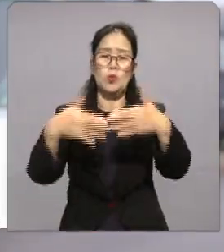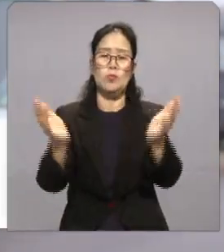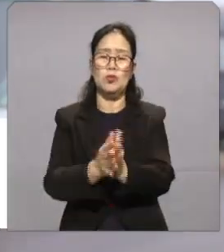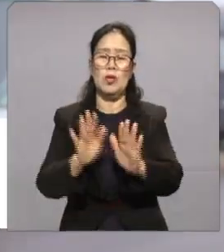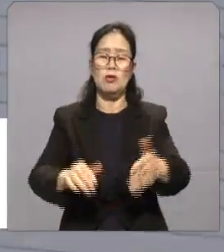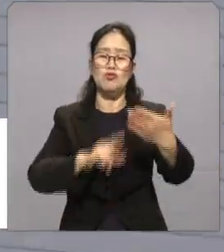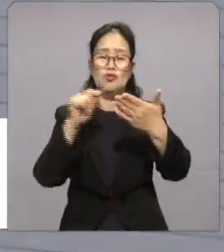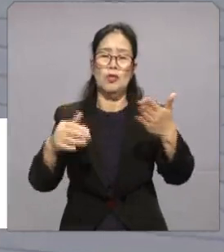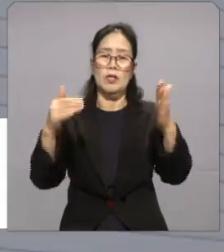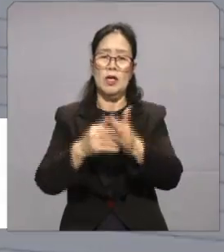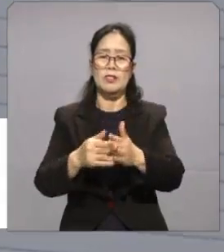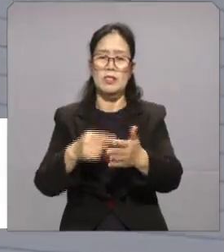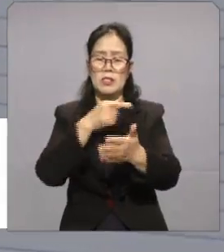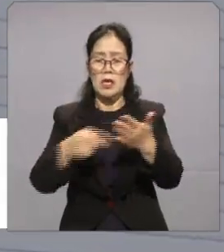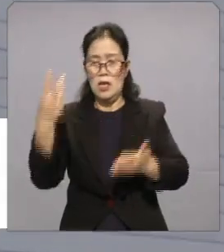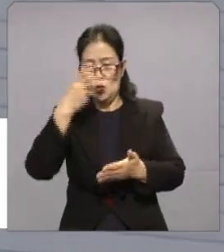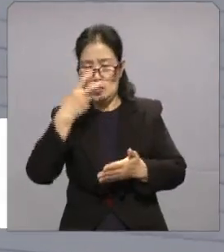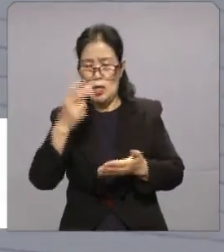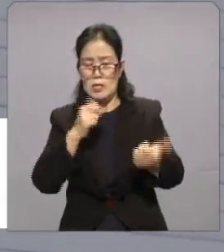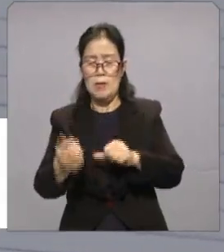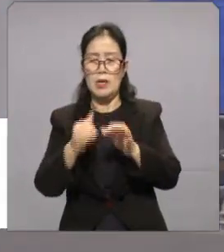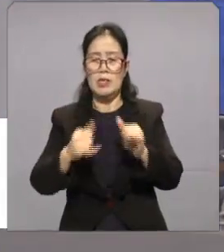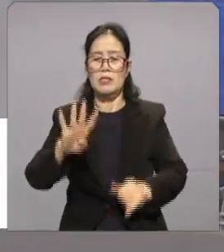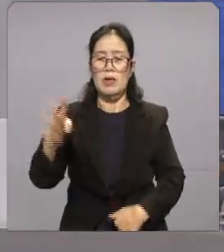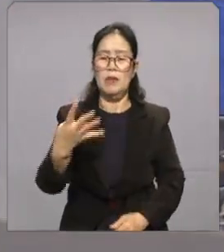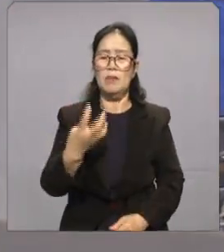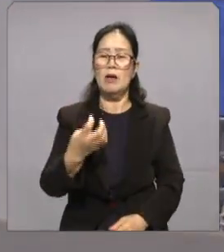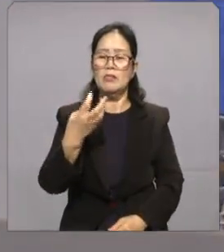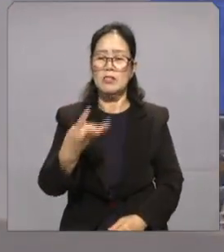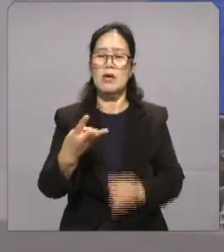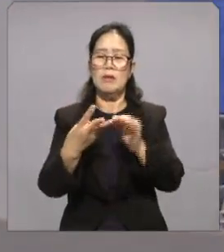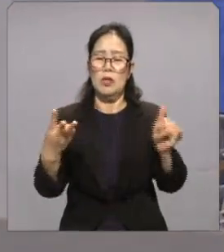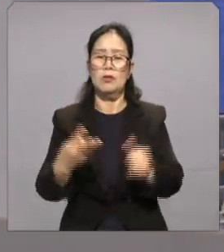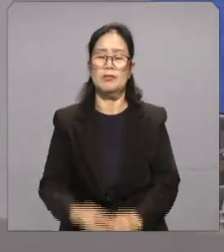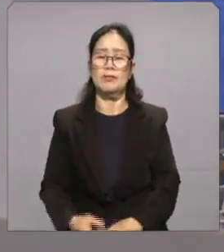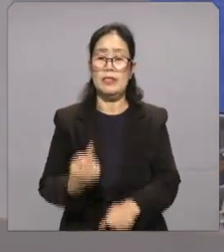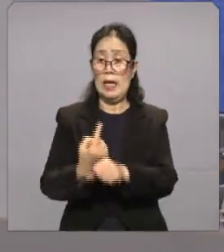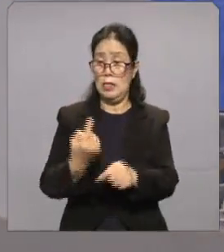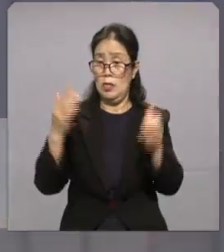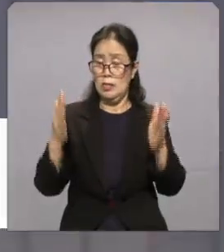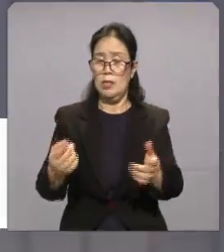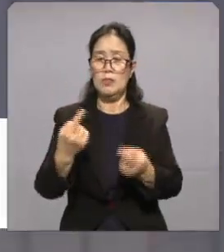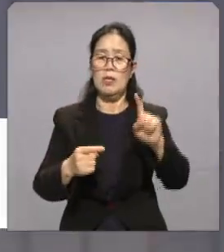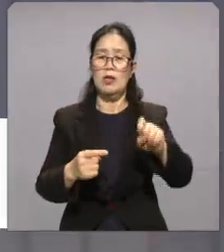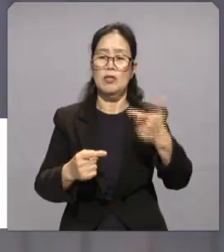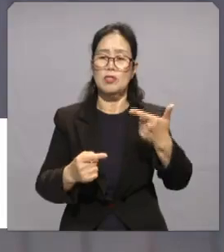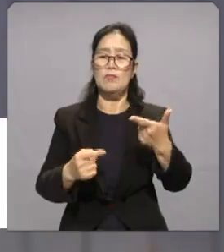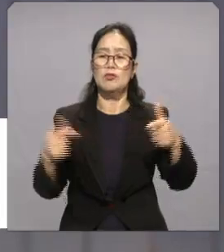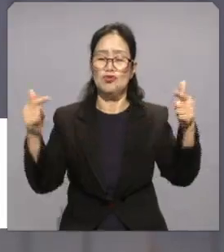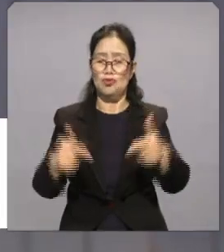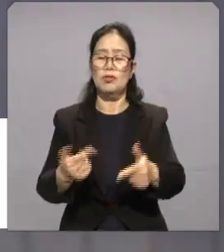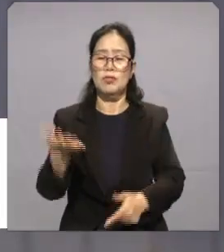올해 9월까지 재해조사 대상 사고 사망자는 443명입니다. 지난해 같은 기간보다 16명